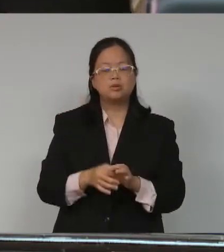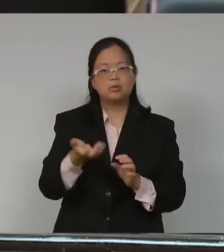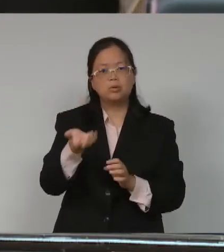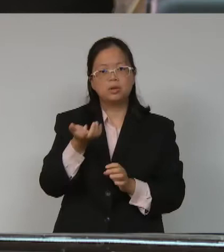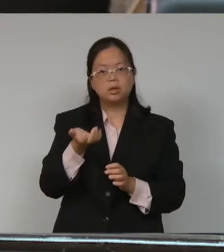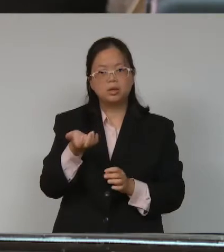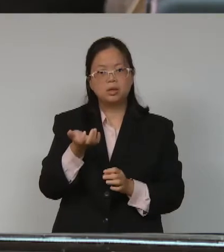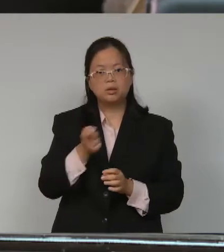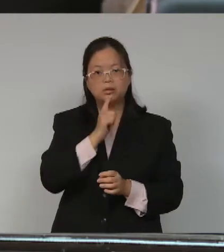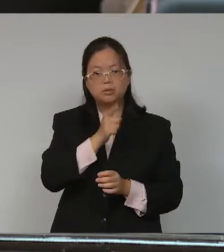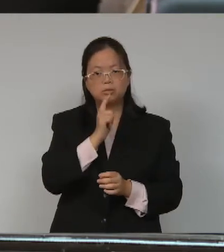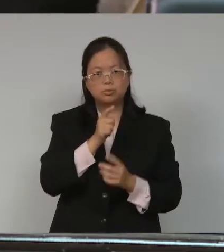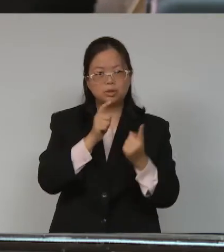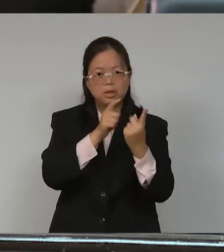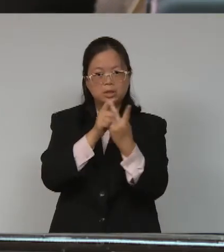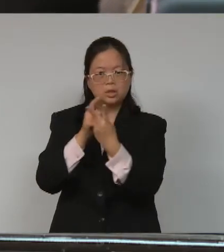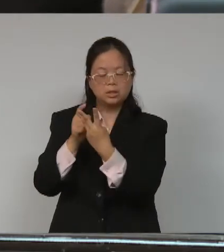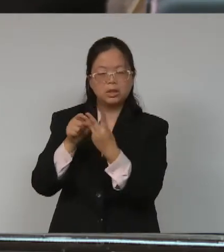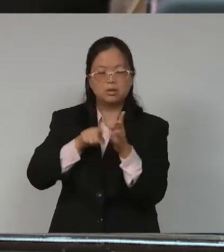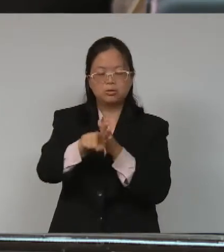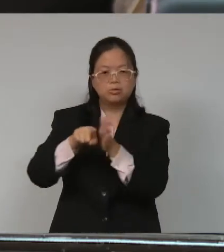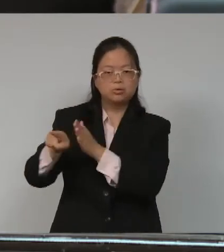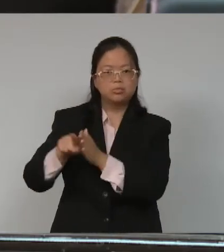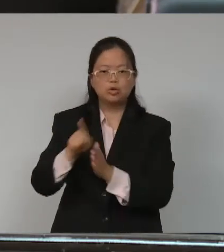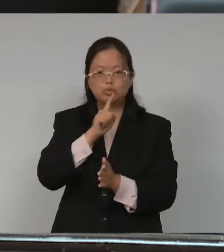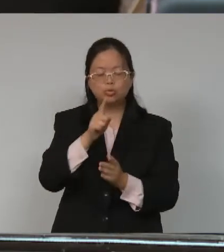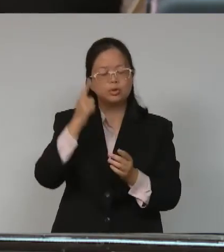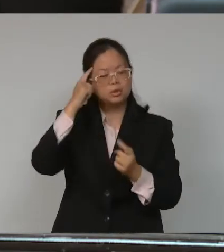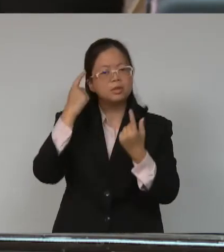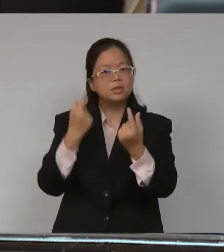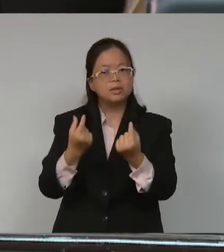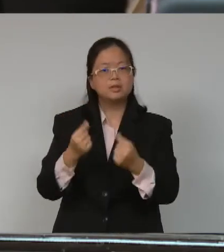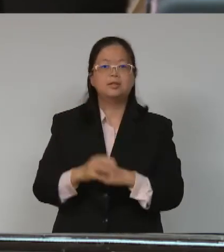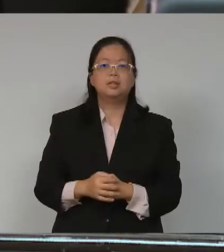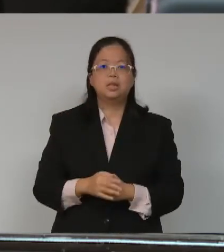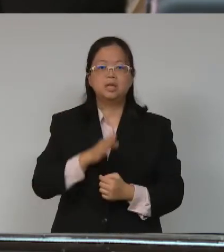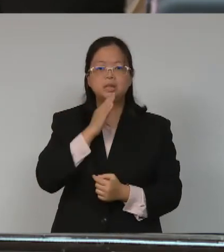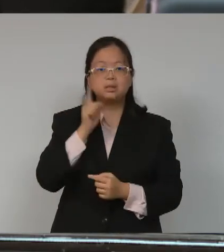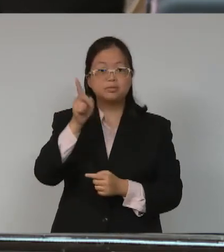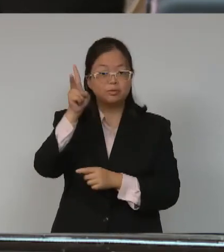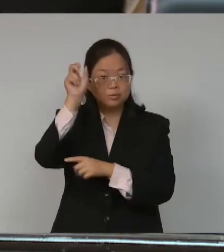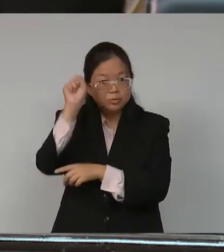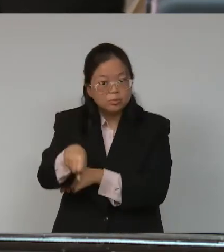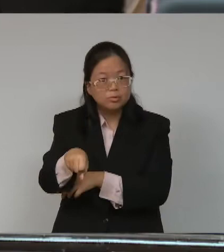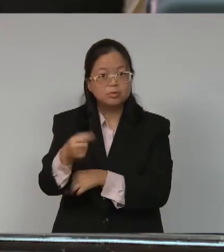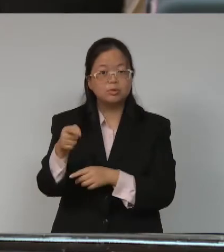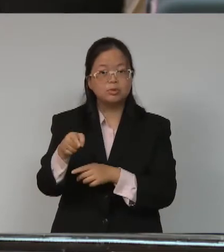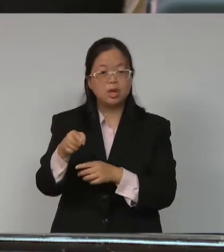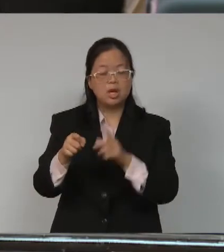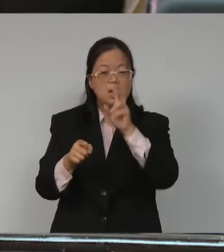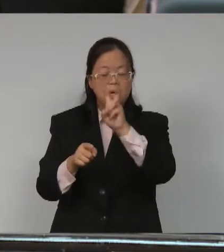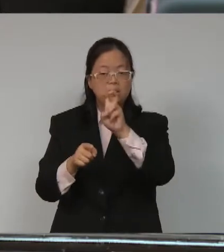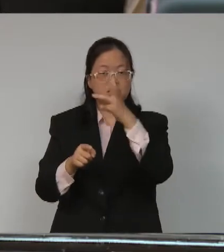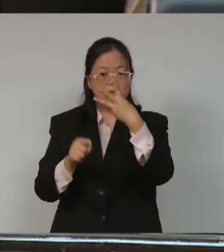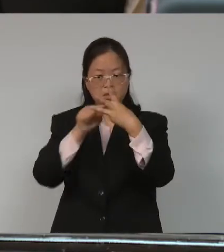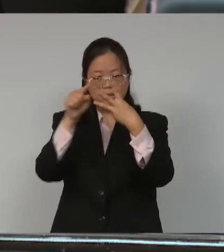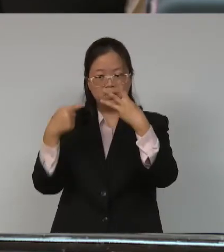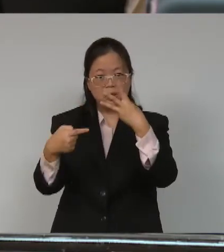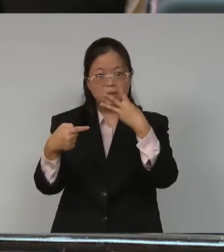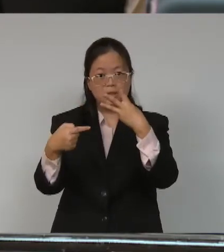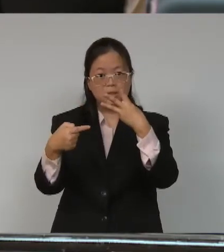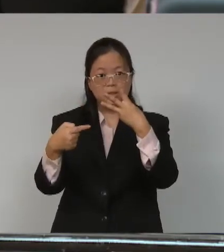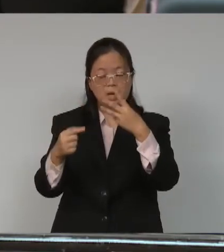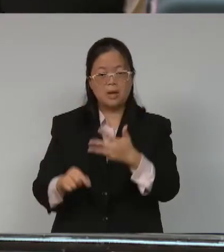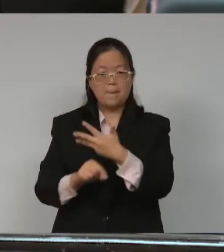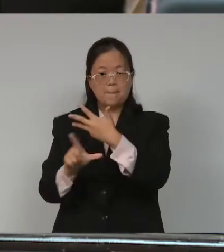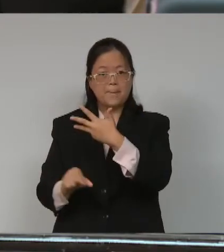3位鉴定人都是一样的立场，哦，就是到底是要复决23条第一项的8月的